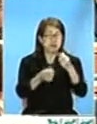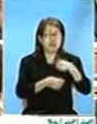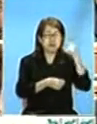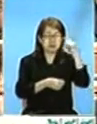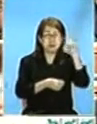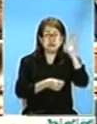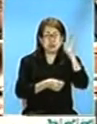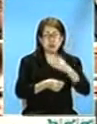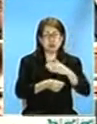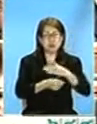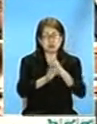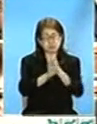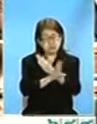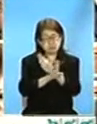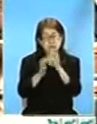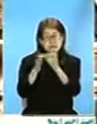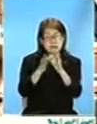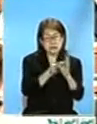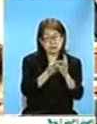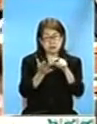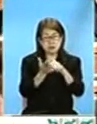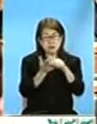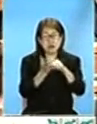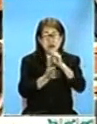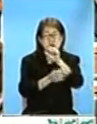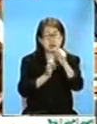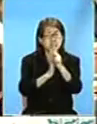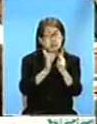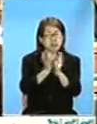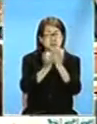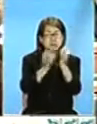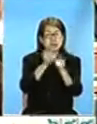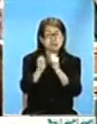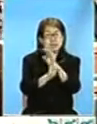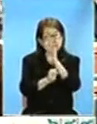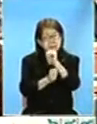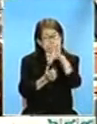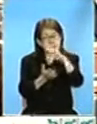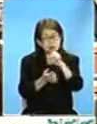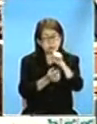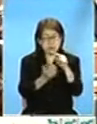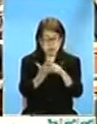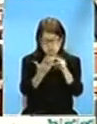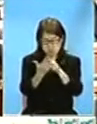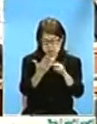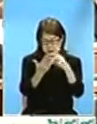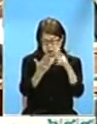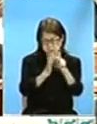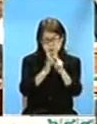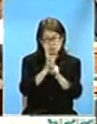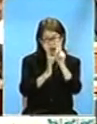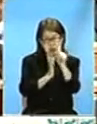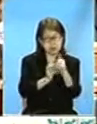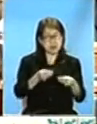าและเนื้อหานั้นมีความเป็นประชาธิปไตยกว่าและก็ในความเป็นประชาธิปไตยนี้ผมก็